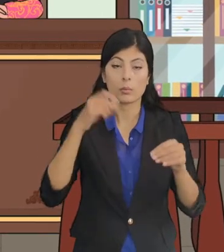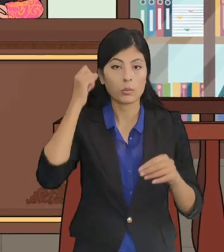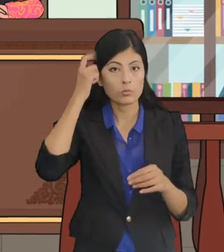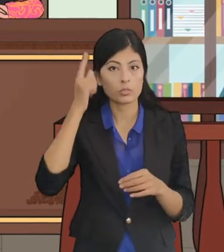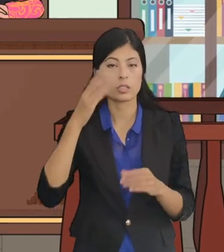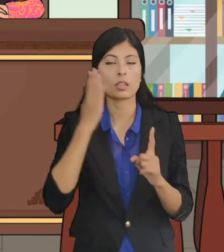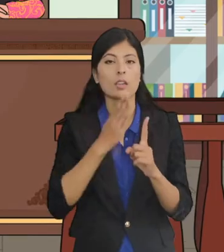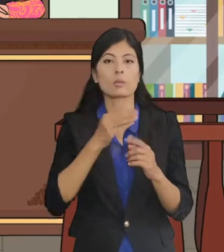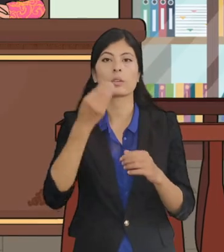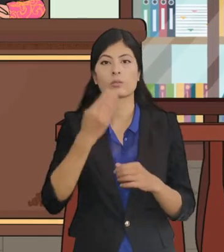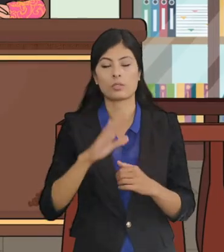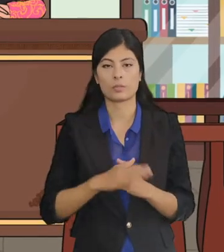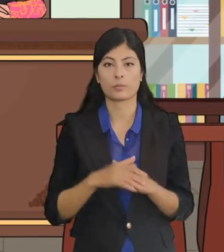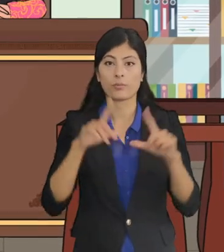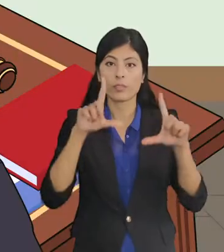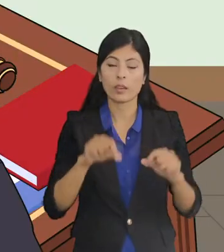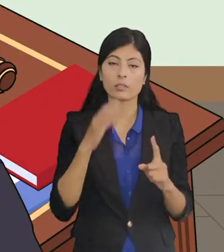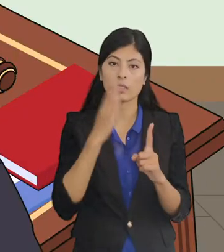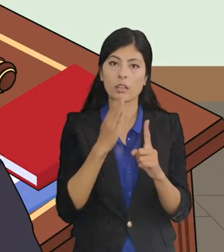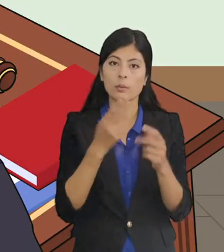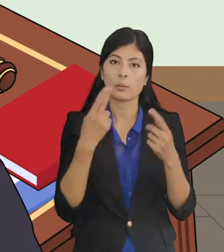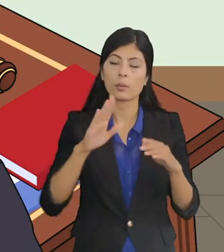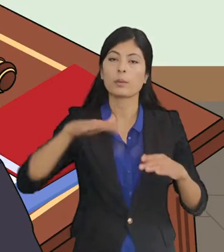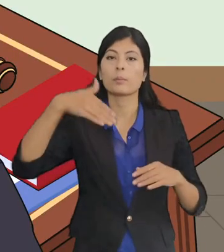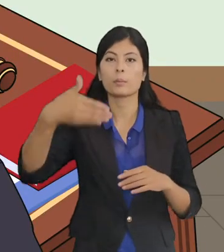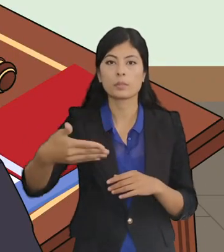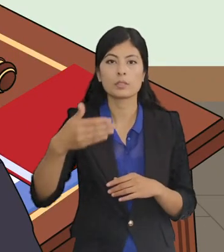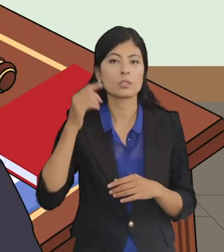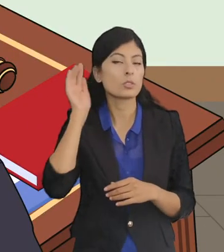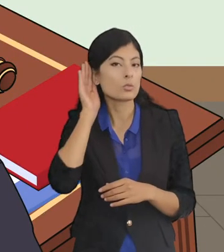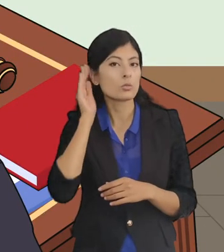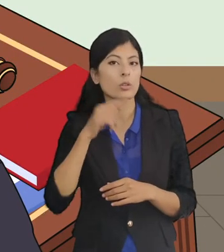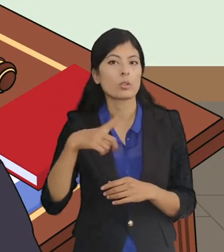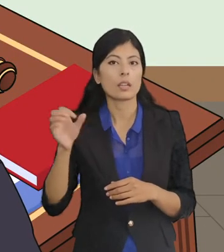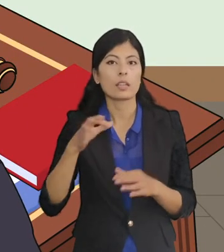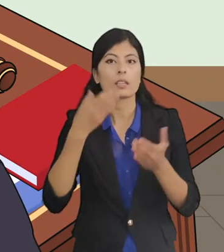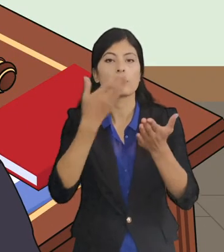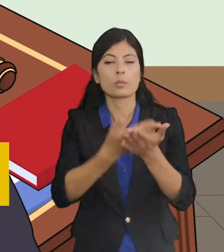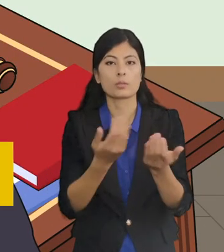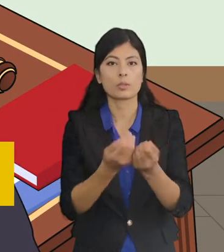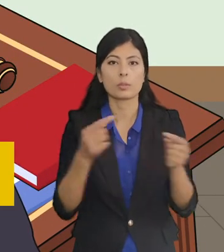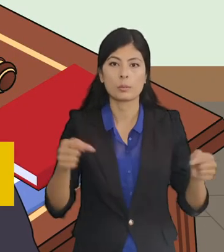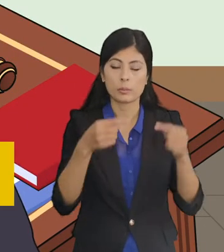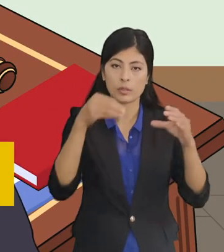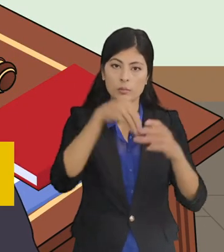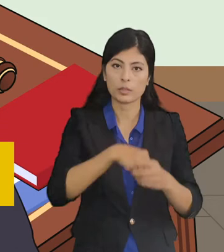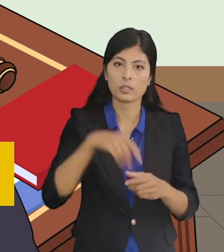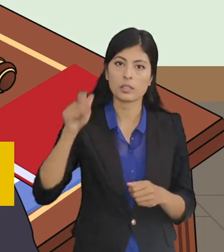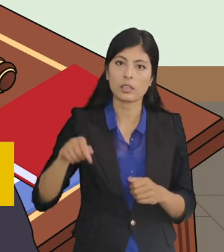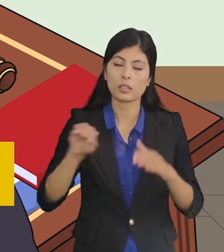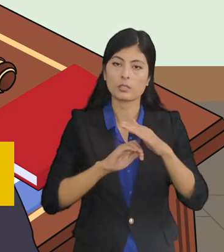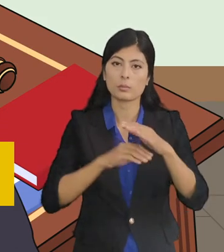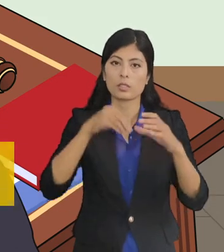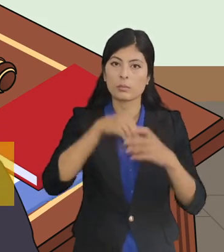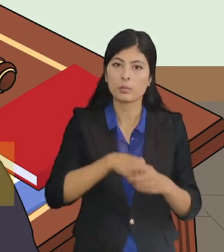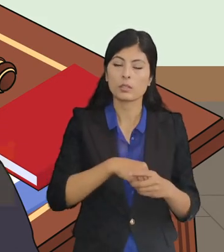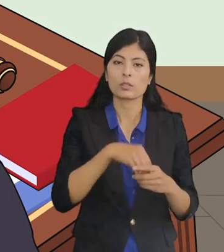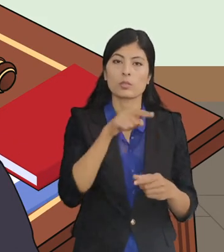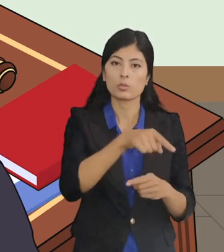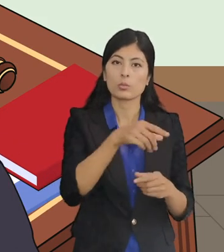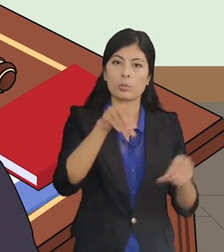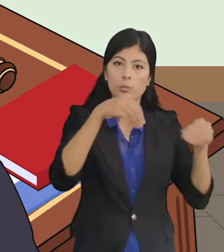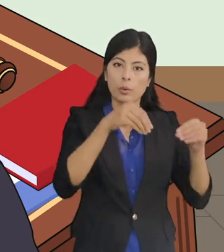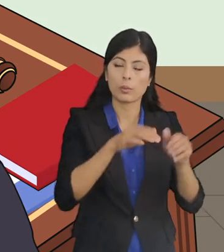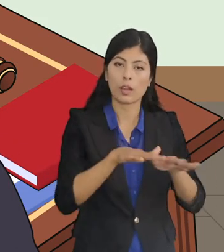कारवाही हुन्छ। आवश्यक कारवाहीहरू भएपछि सुनवाईको लागि पेश भएको विवादमा न्यायिक समितिले उपलब्ध